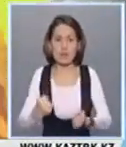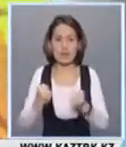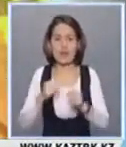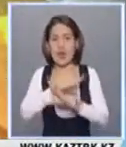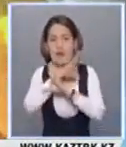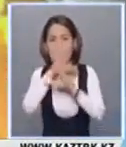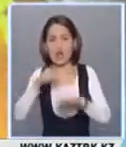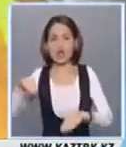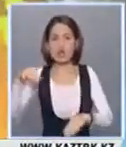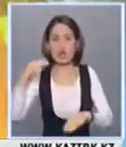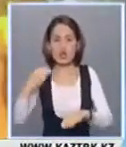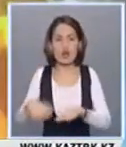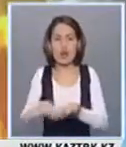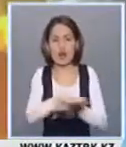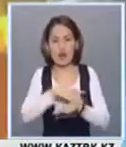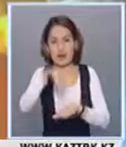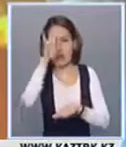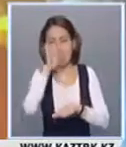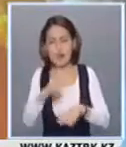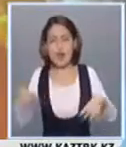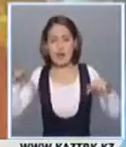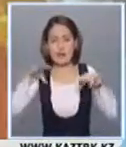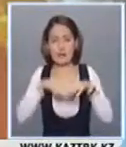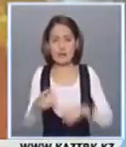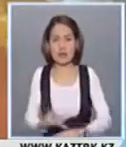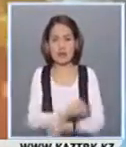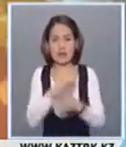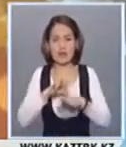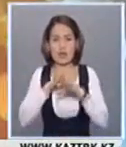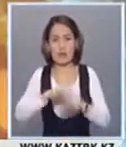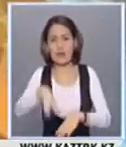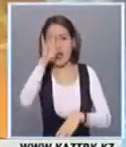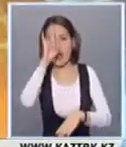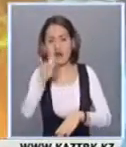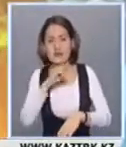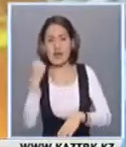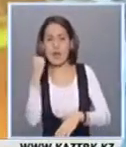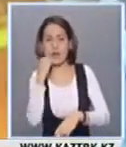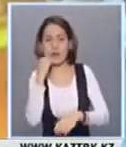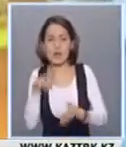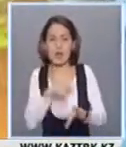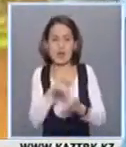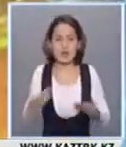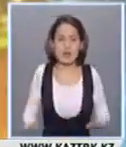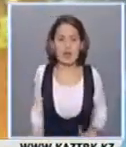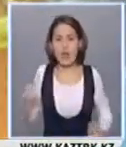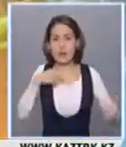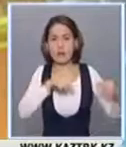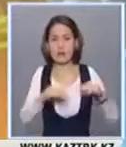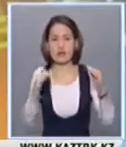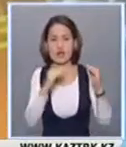иісі түркі баласы бұл жолы бірлесіп өткізеді. Бұдан бөлек Мәскеудегі қазақтар қазірдің өзінде бірін-бірі құттықтап мәре-сәре болып